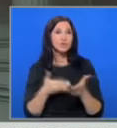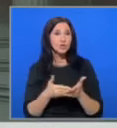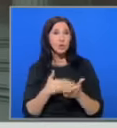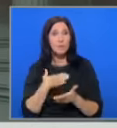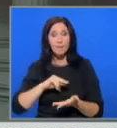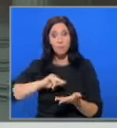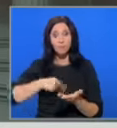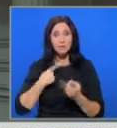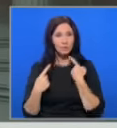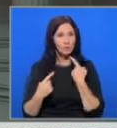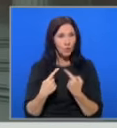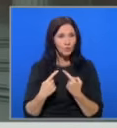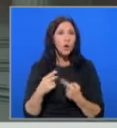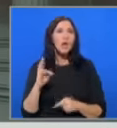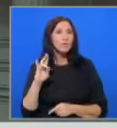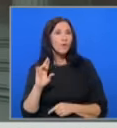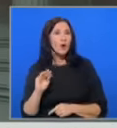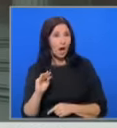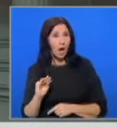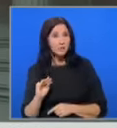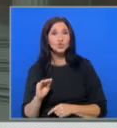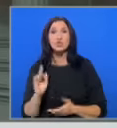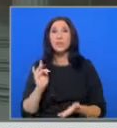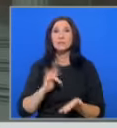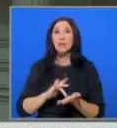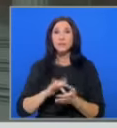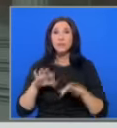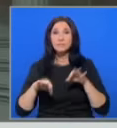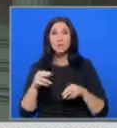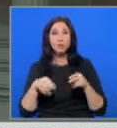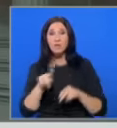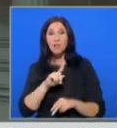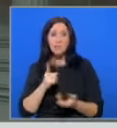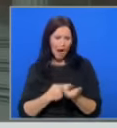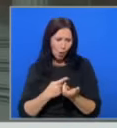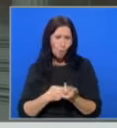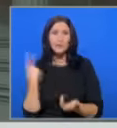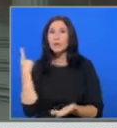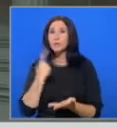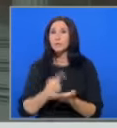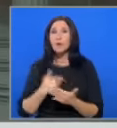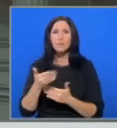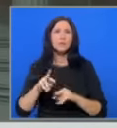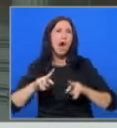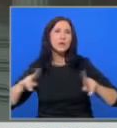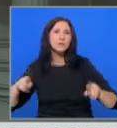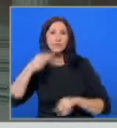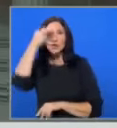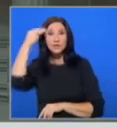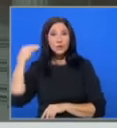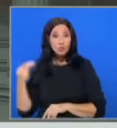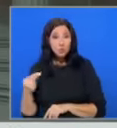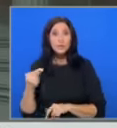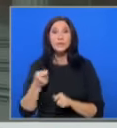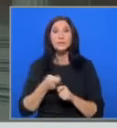има сключен договор. Нейкова каза още, че Централната избирателна комисия неколкократно е настоявала пред различни институции да